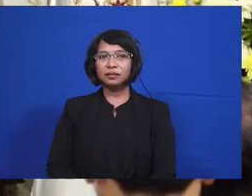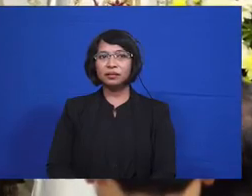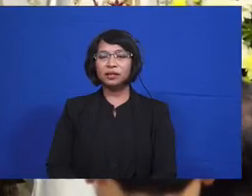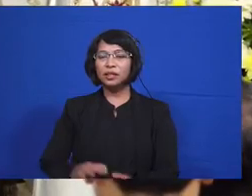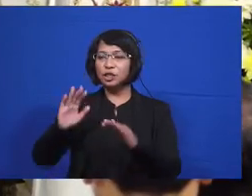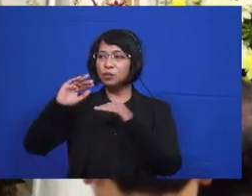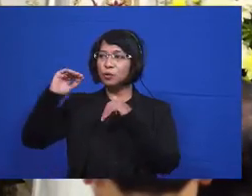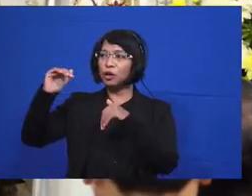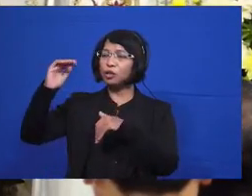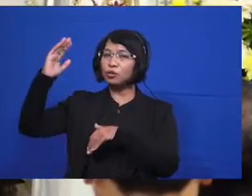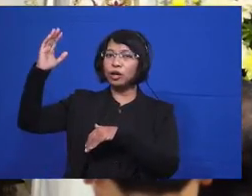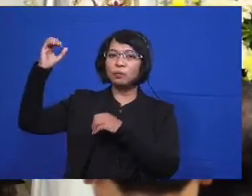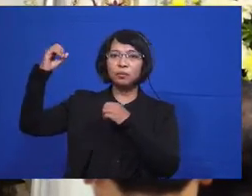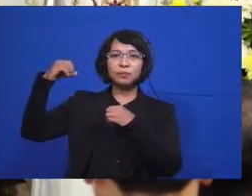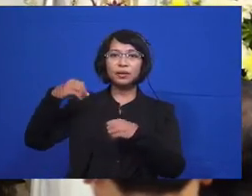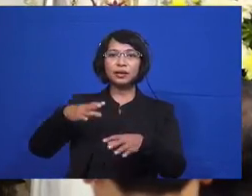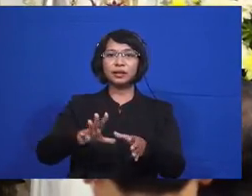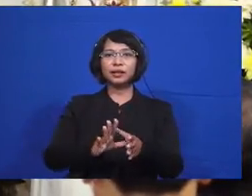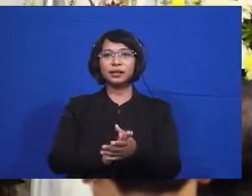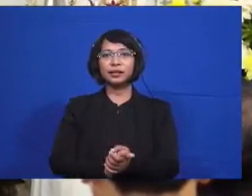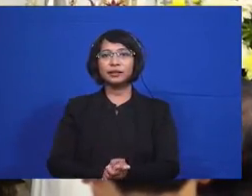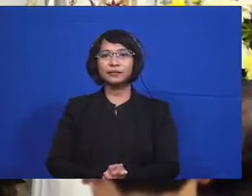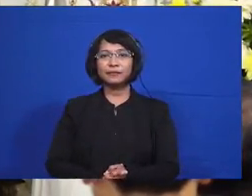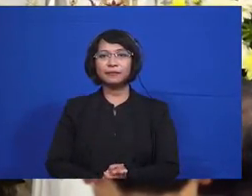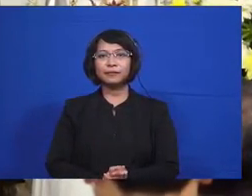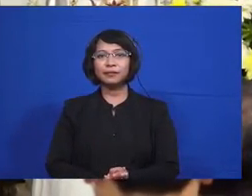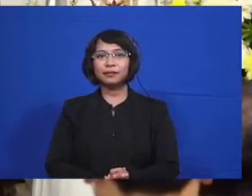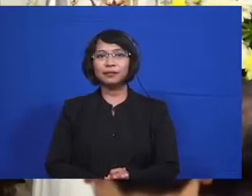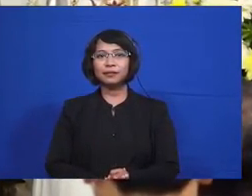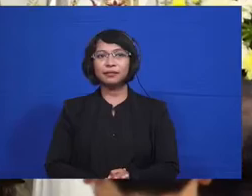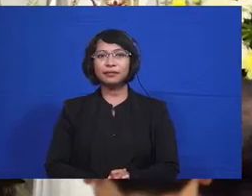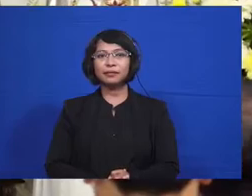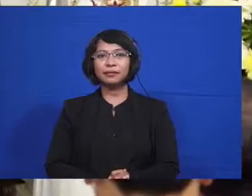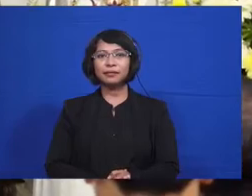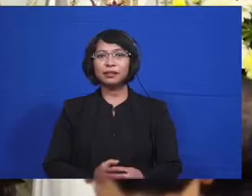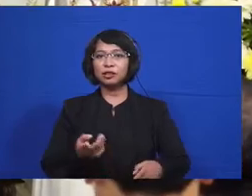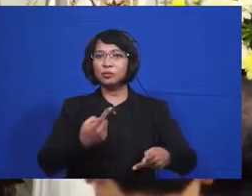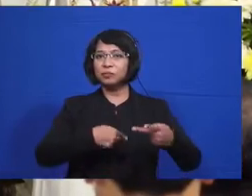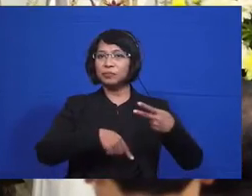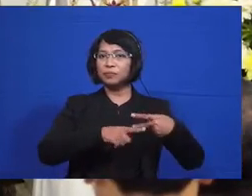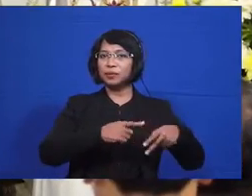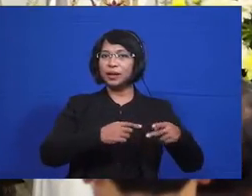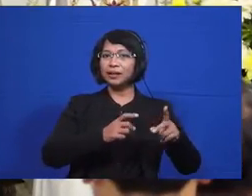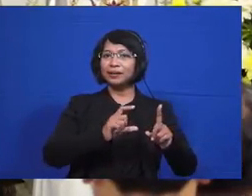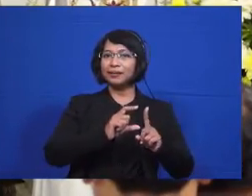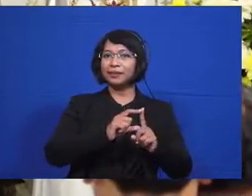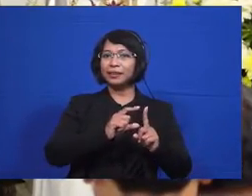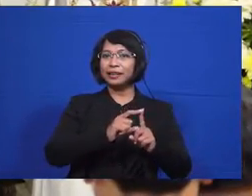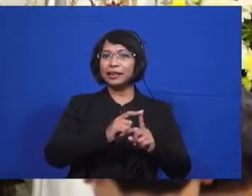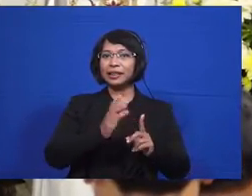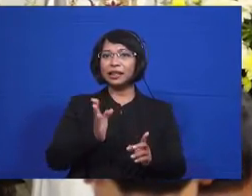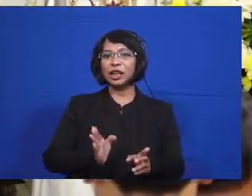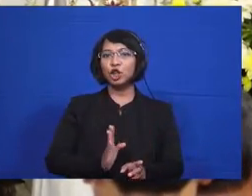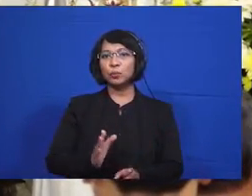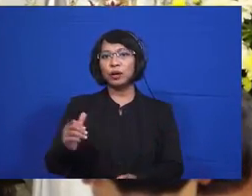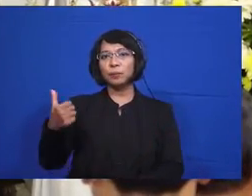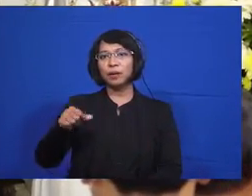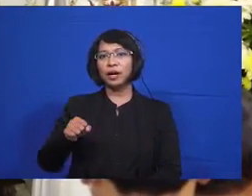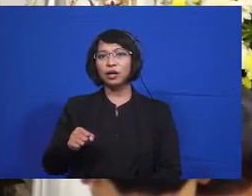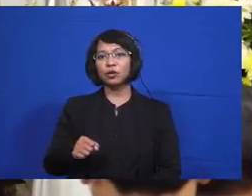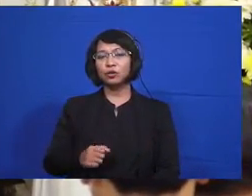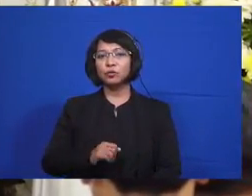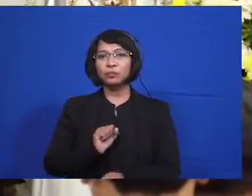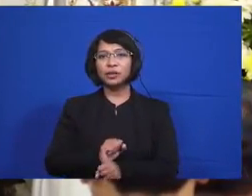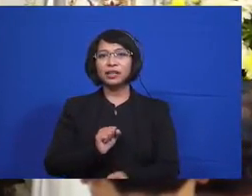Semoga Tuhan menganugerahkan berkat melimpah kepada para imam baru, sehingga dapat melayani umat Allah dengan